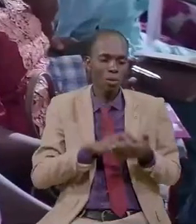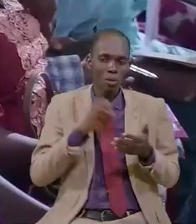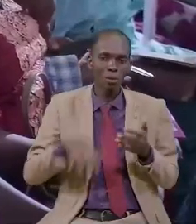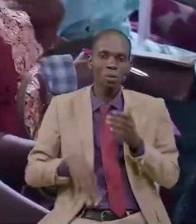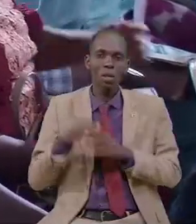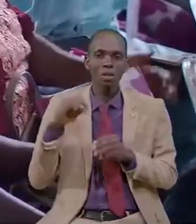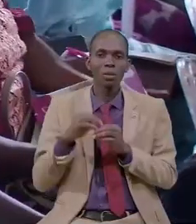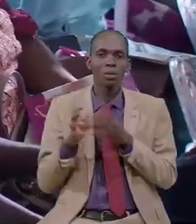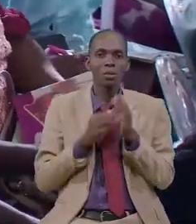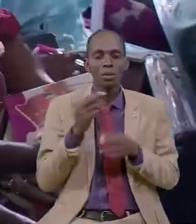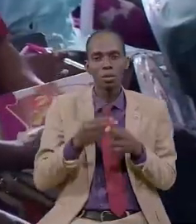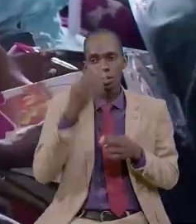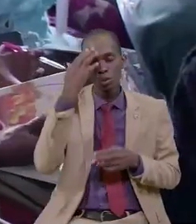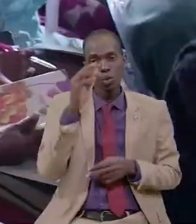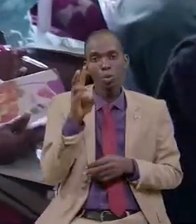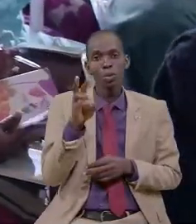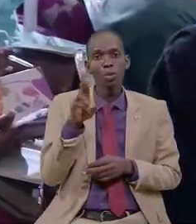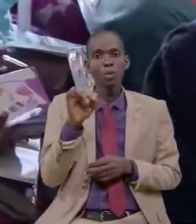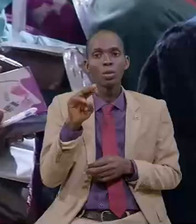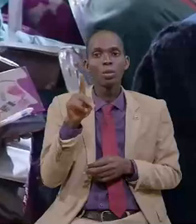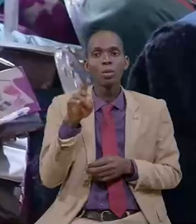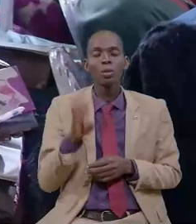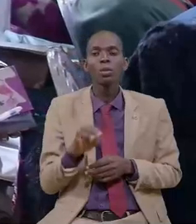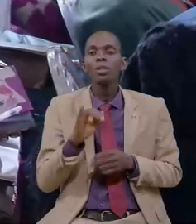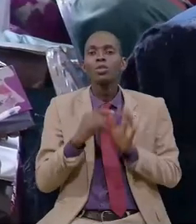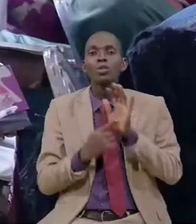Les rides sont les signes du vieux.